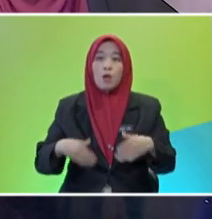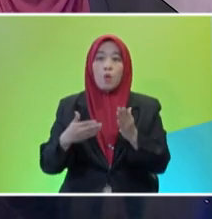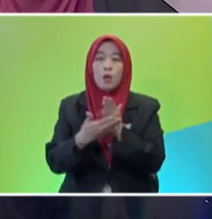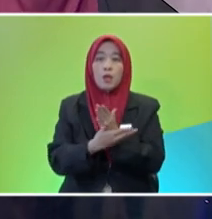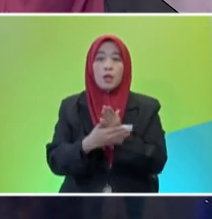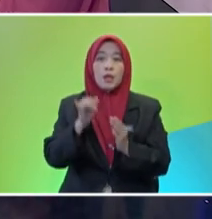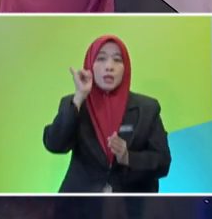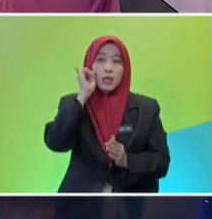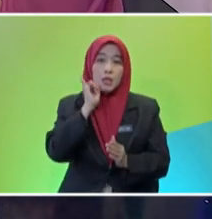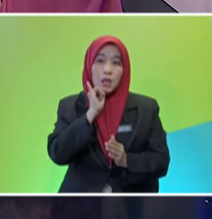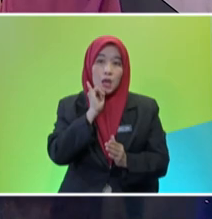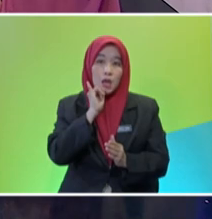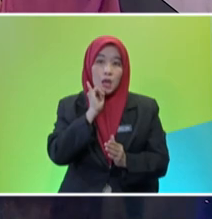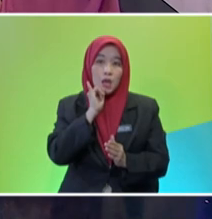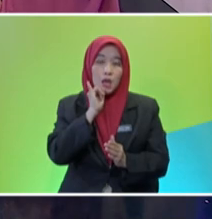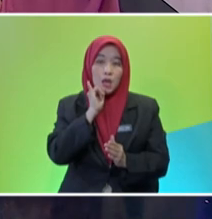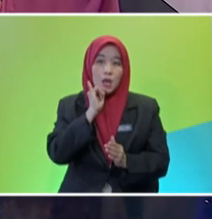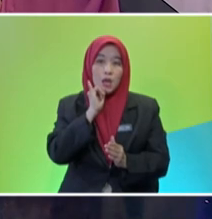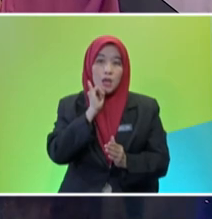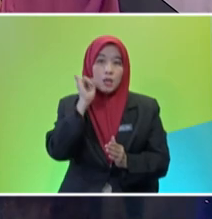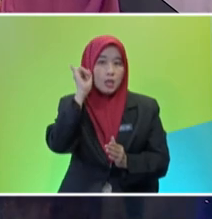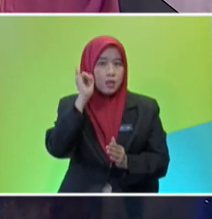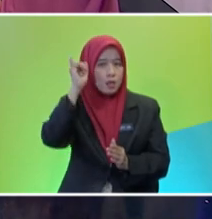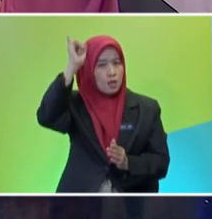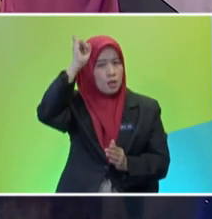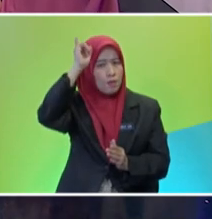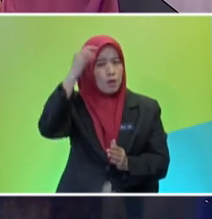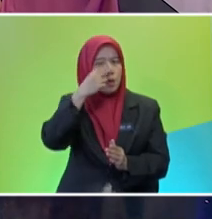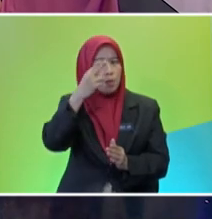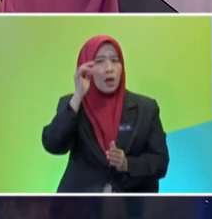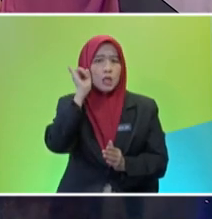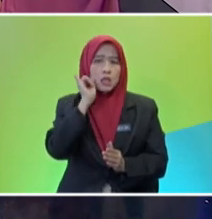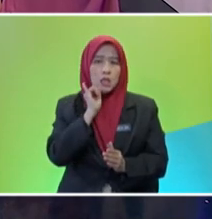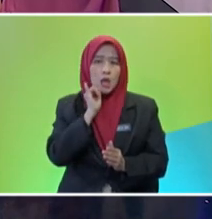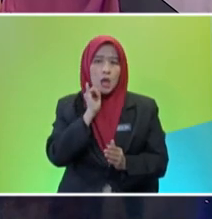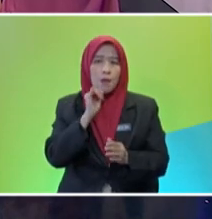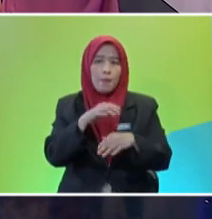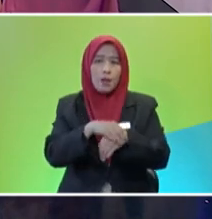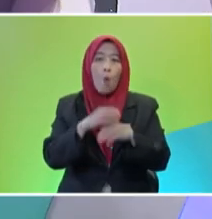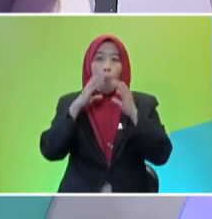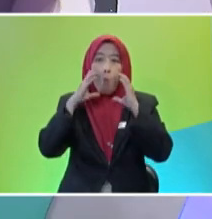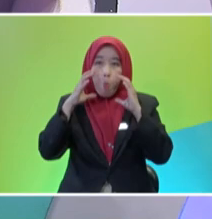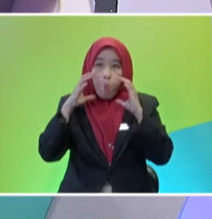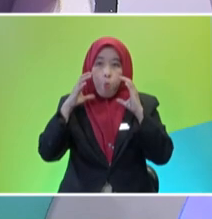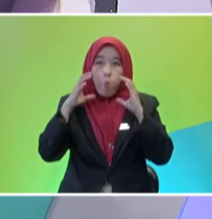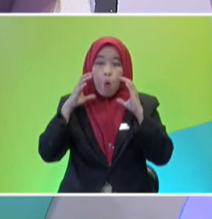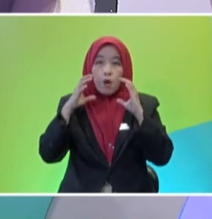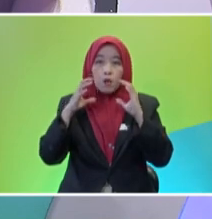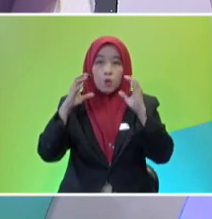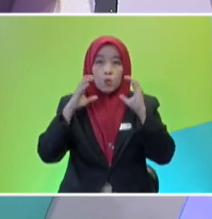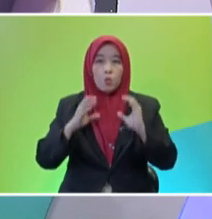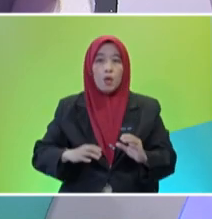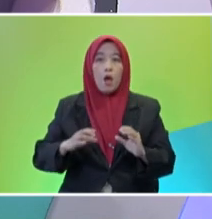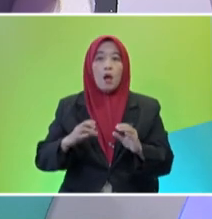bernama Isha itu? Irfan nampak sekarang ni Isha tengah pegang belon. Cuba Irfan pegang